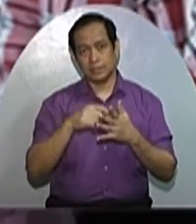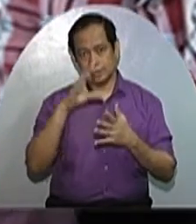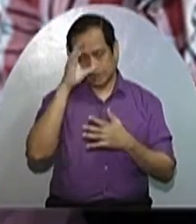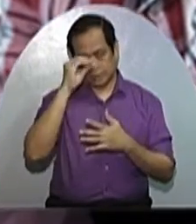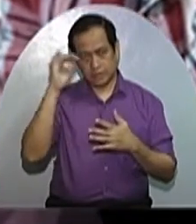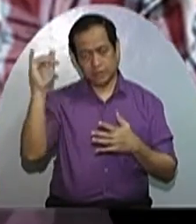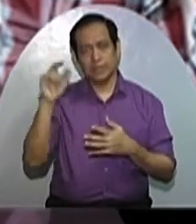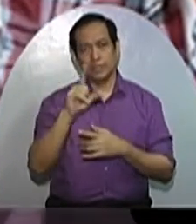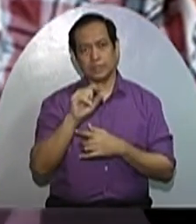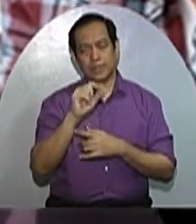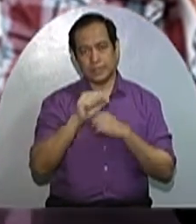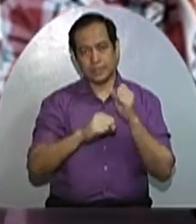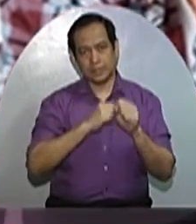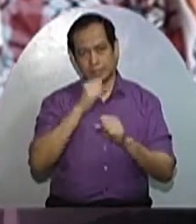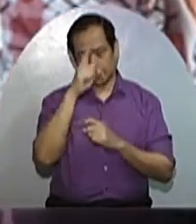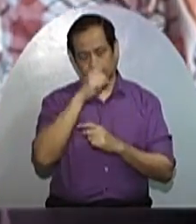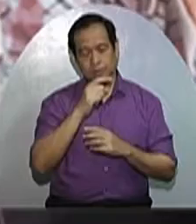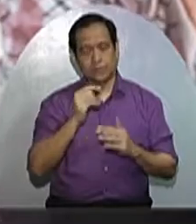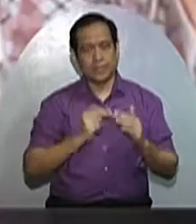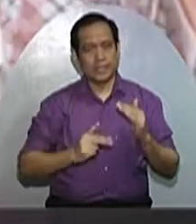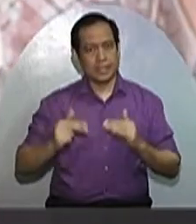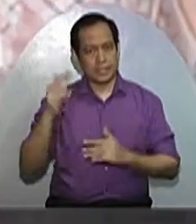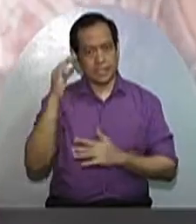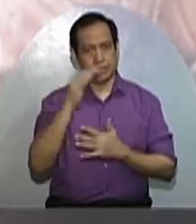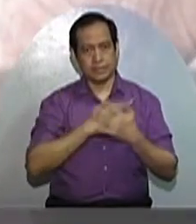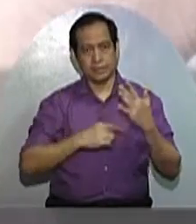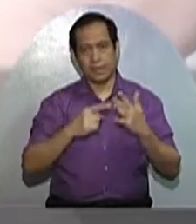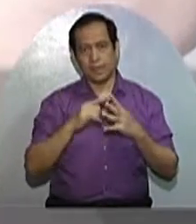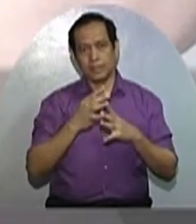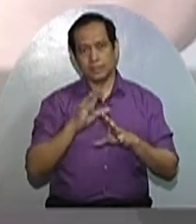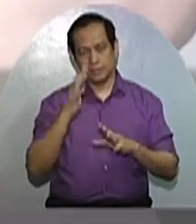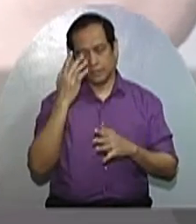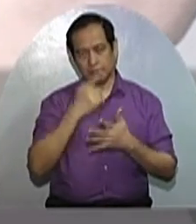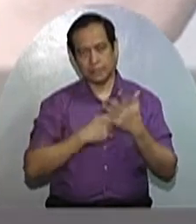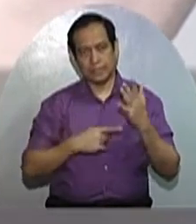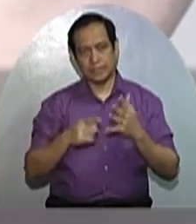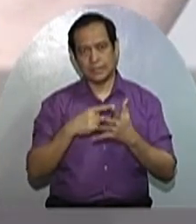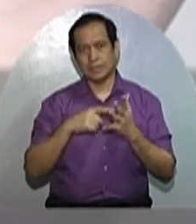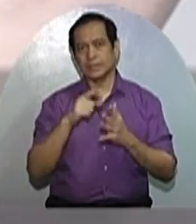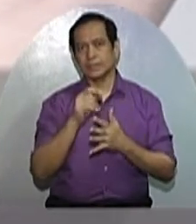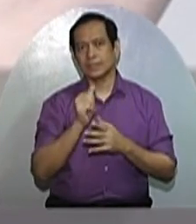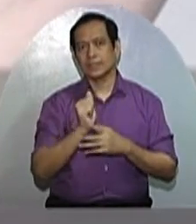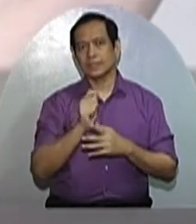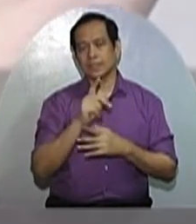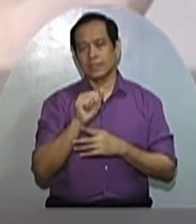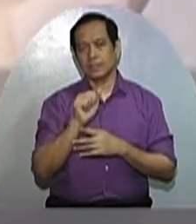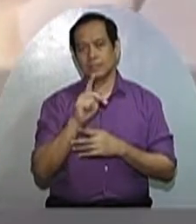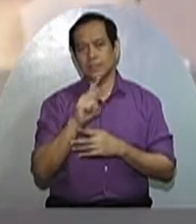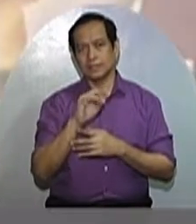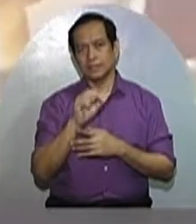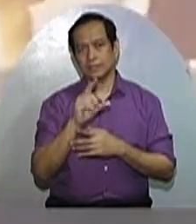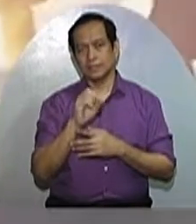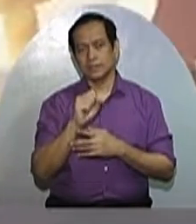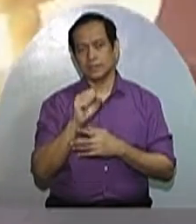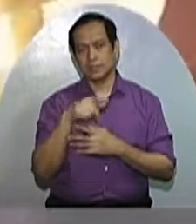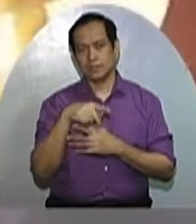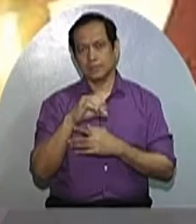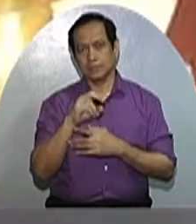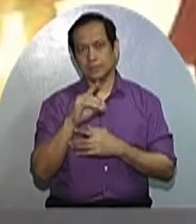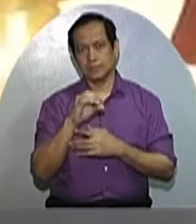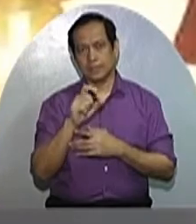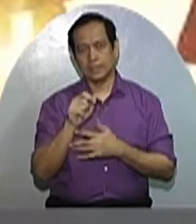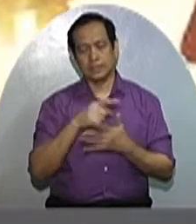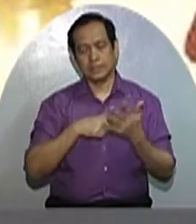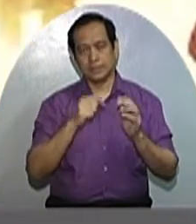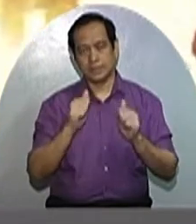edad 20 pataas. Bagamat hindi pa alam ang sanhi ng ankylosing spondylitis, maaring ito